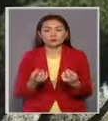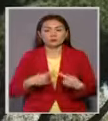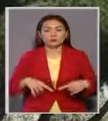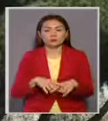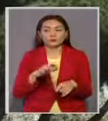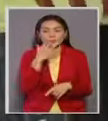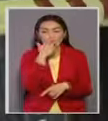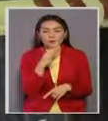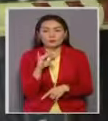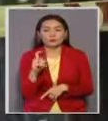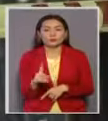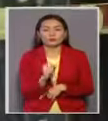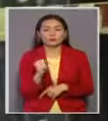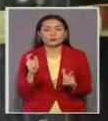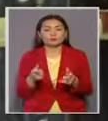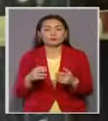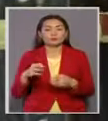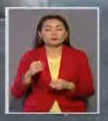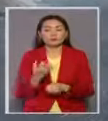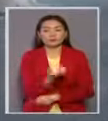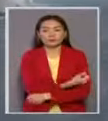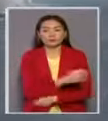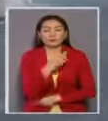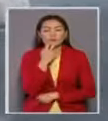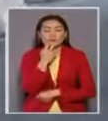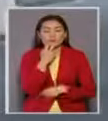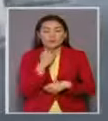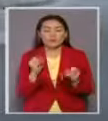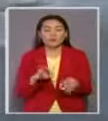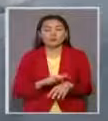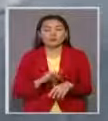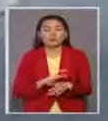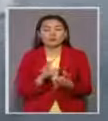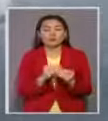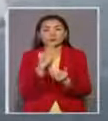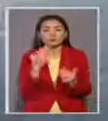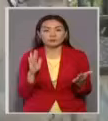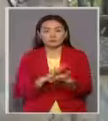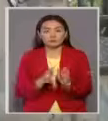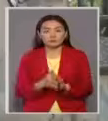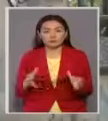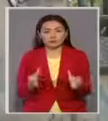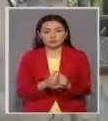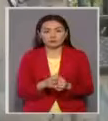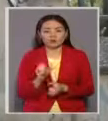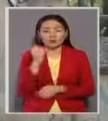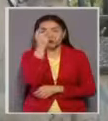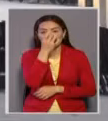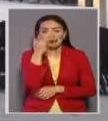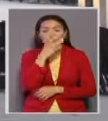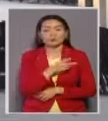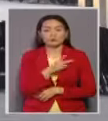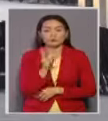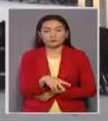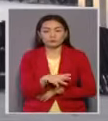положения Европейский Союз одобрил вакцину против оспы обезьян. Потому что, по последним данным организации, в Африке от